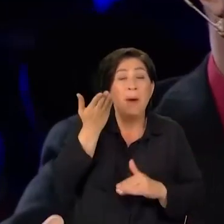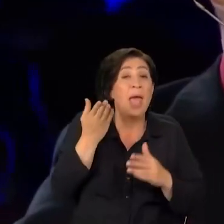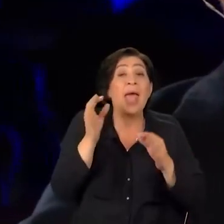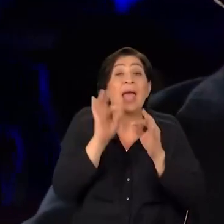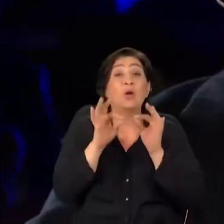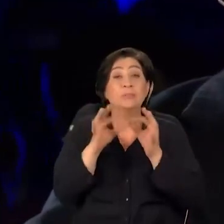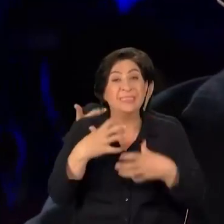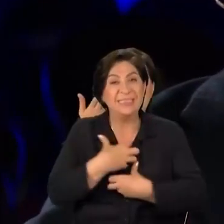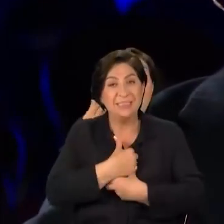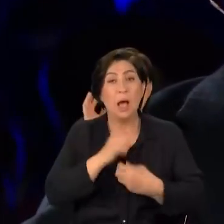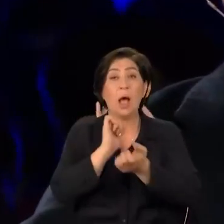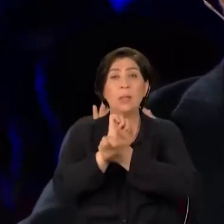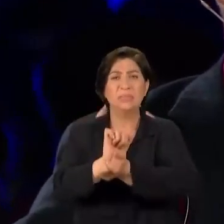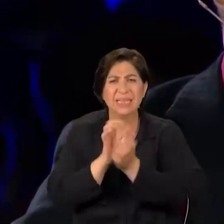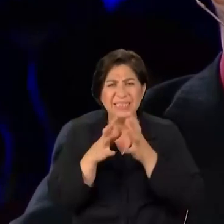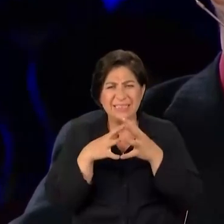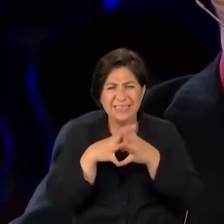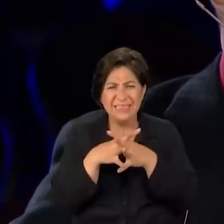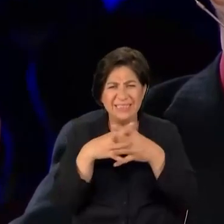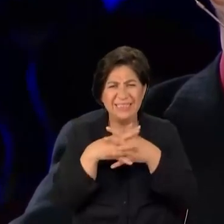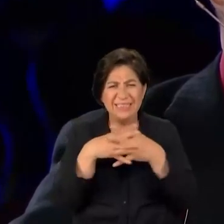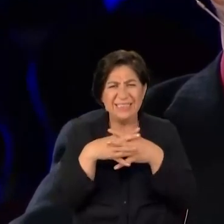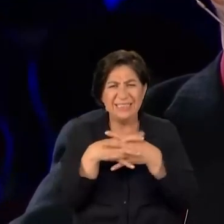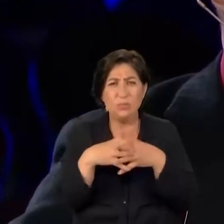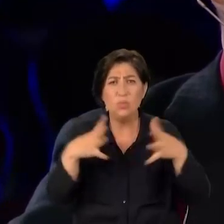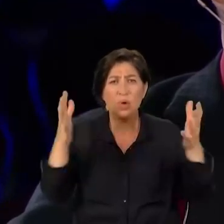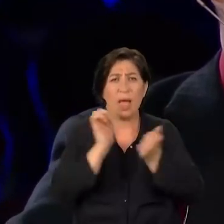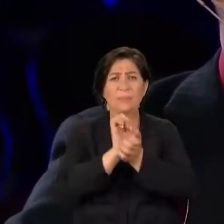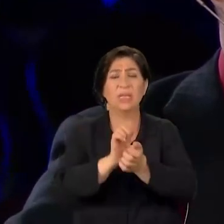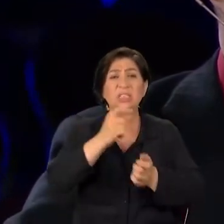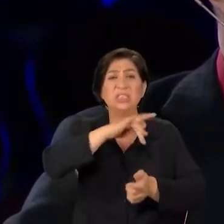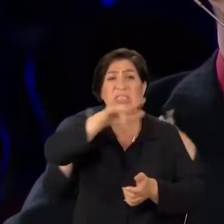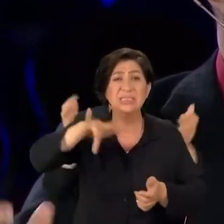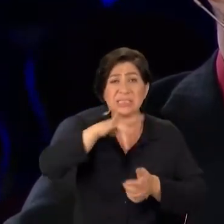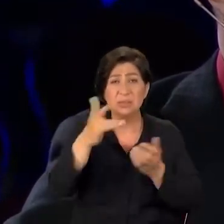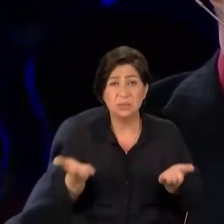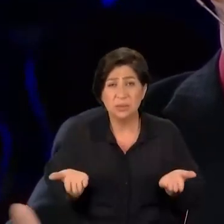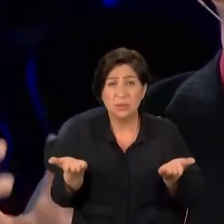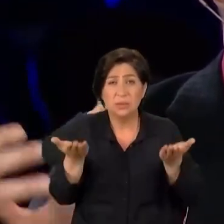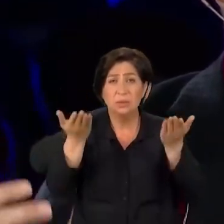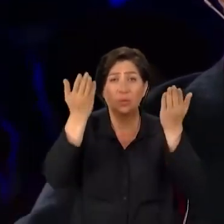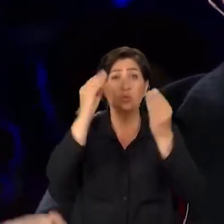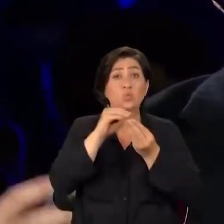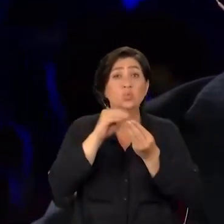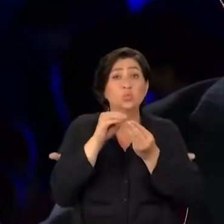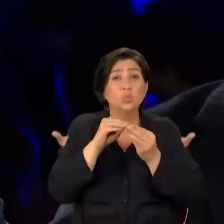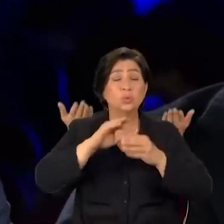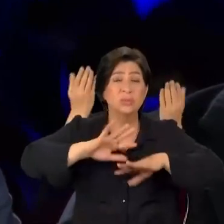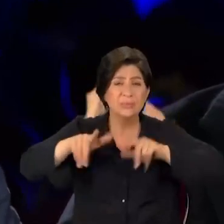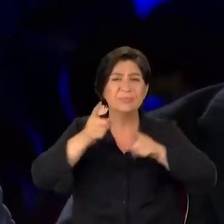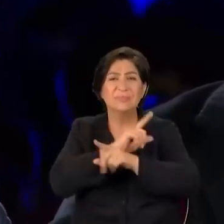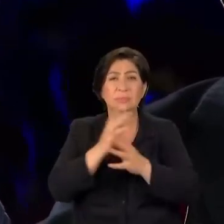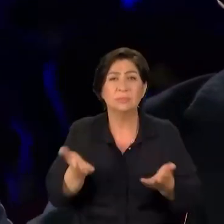Ekonomik sıkıntılar var. Evet. Hapishaneler tıklım tıklım dolu. Daha büyük hapishaneler yapılıyor. Evet. İşsizlik oranları artıyor. Evet. Yani suç oranı toplum, çok